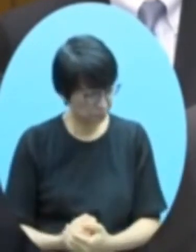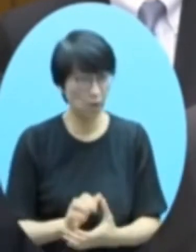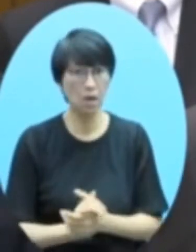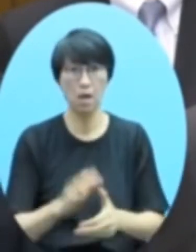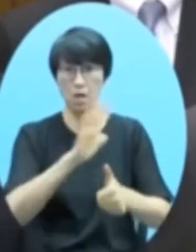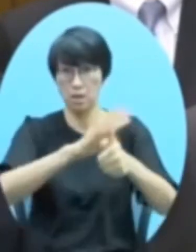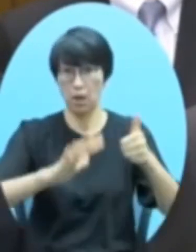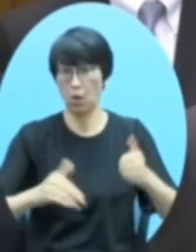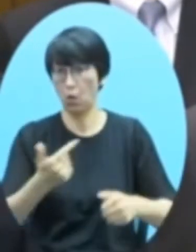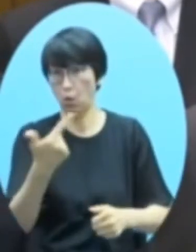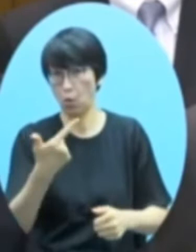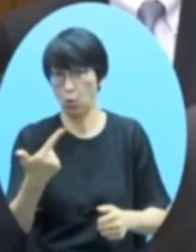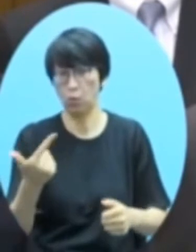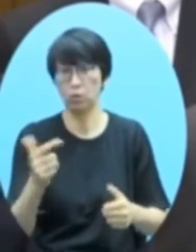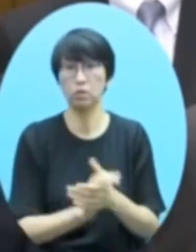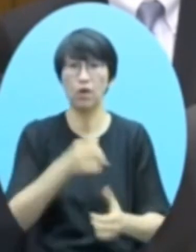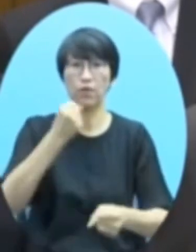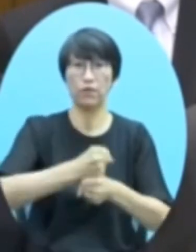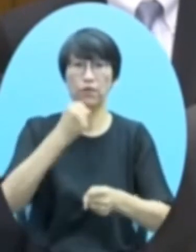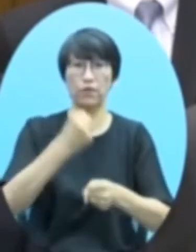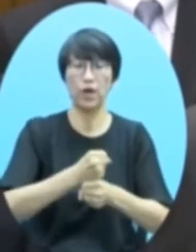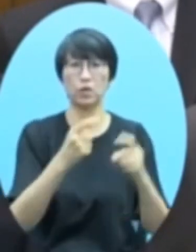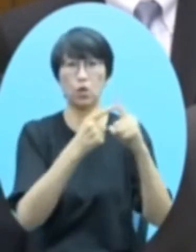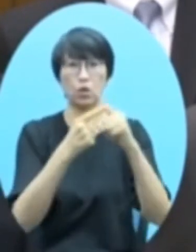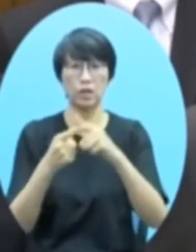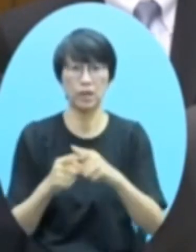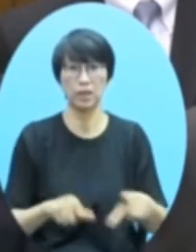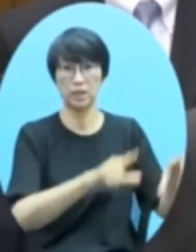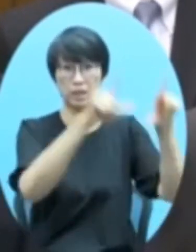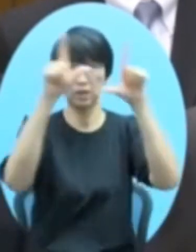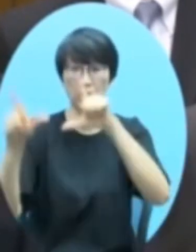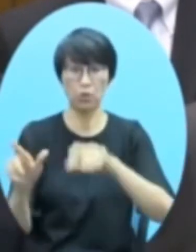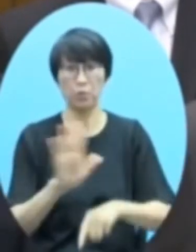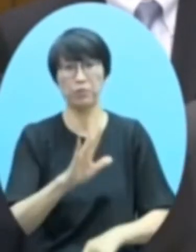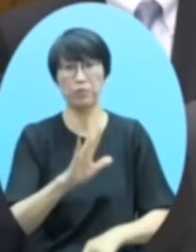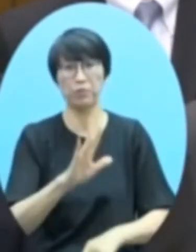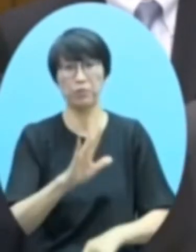咧好大好大上班族嘅市民生活嘅市民嘅不便。